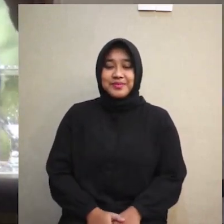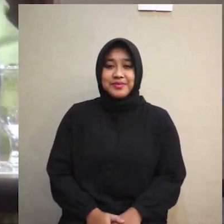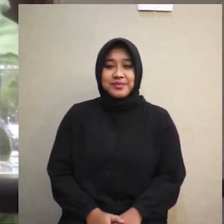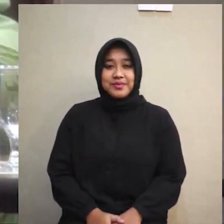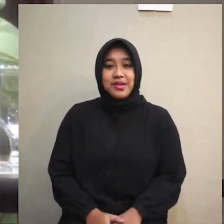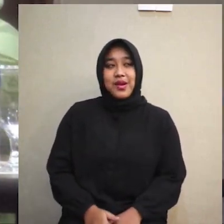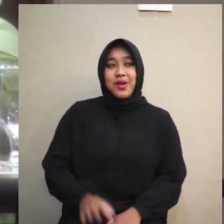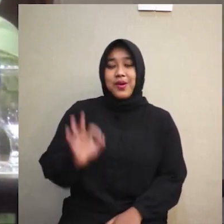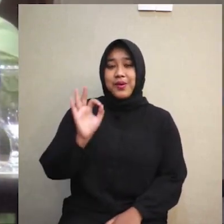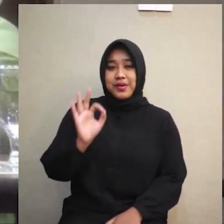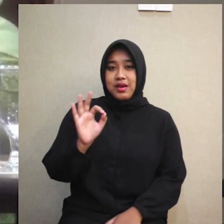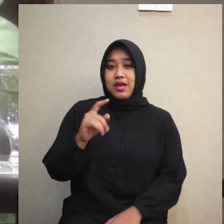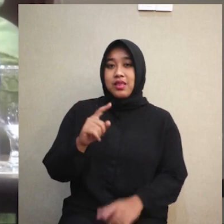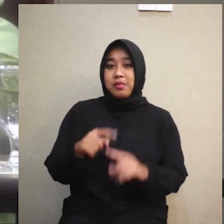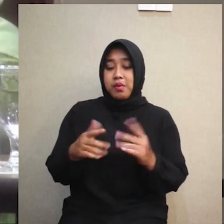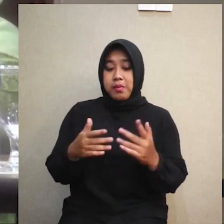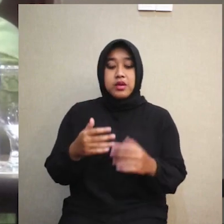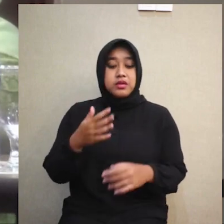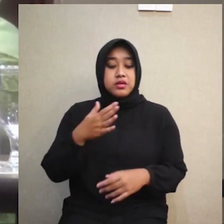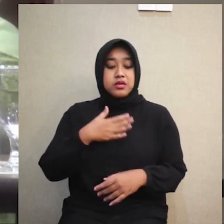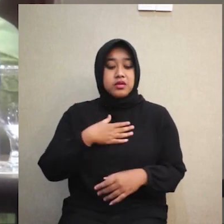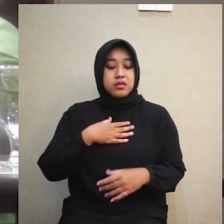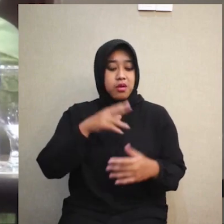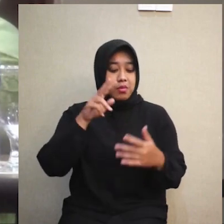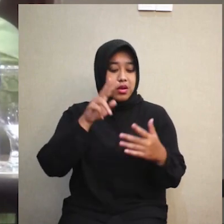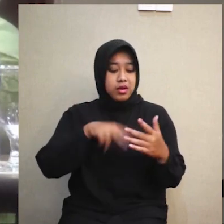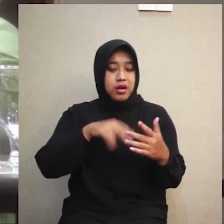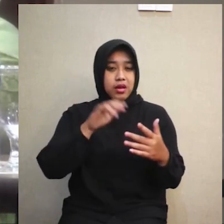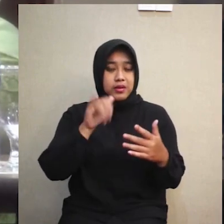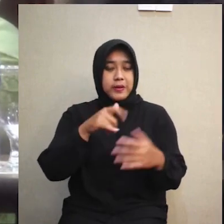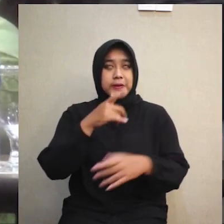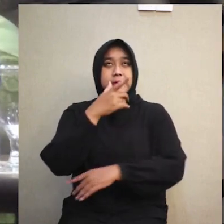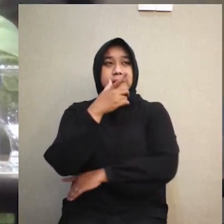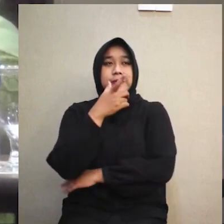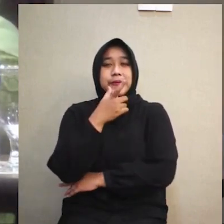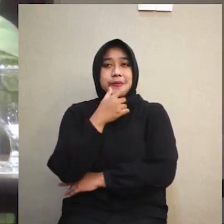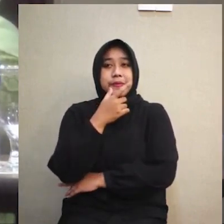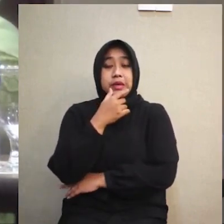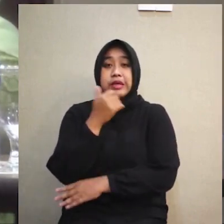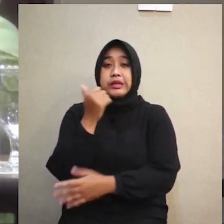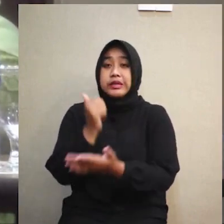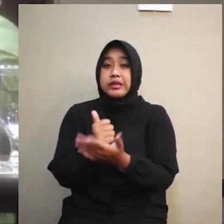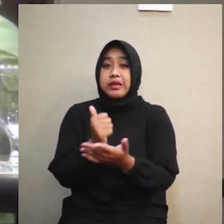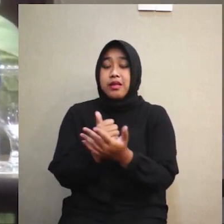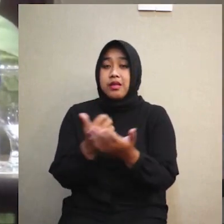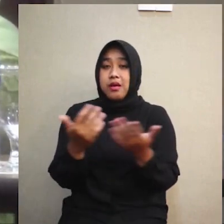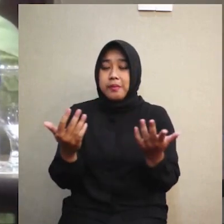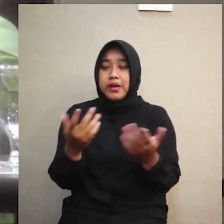tapi kalau saya melihat ya ternyata